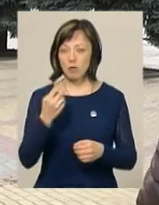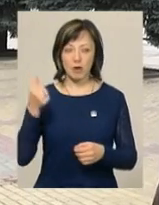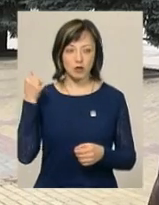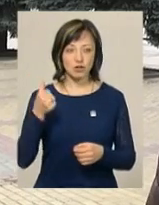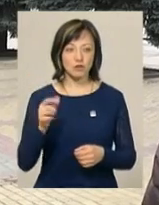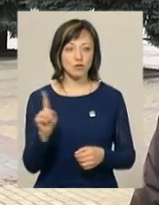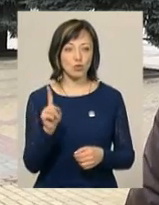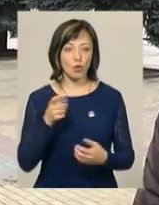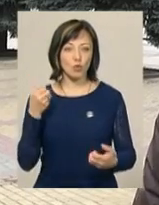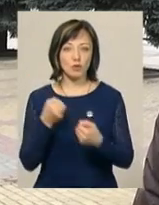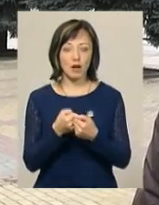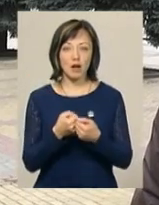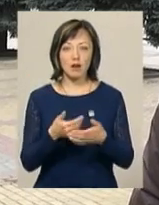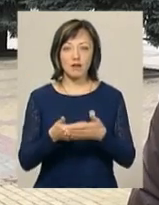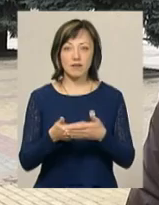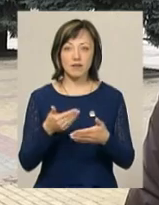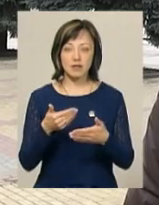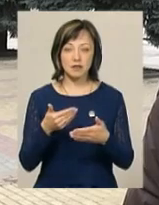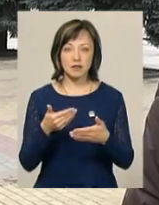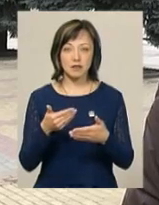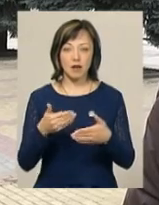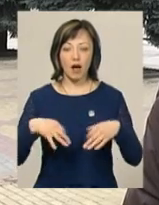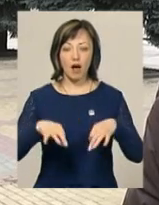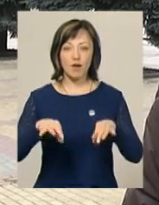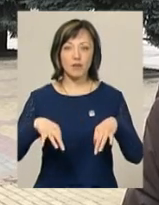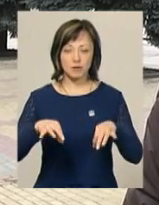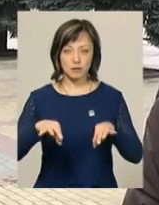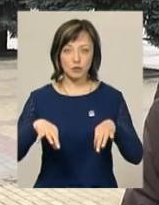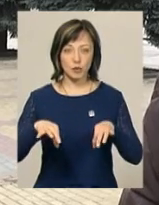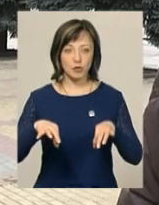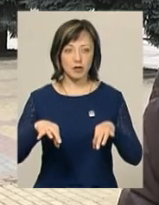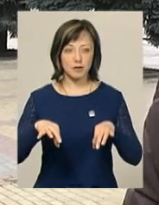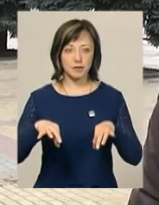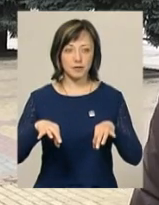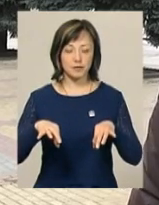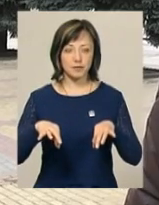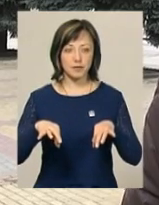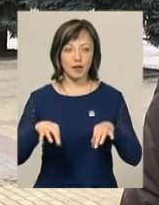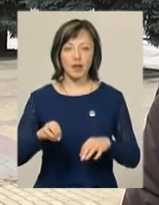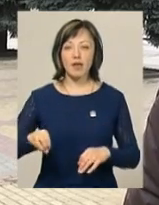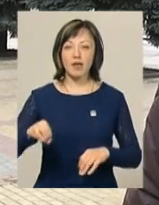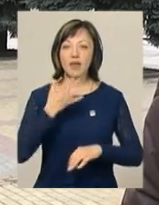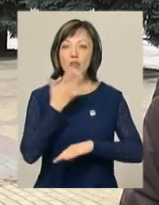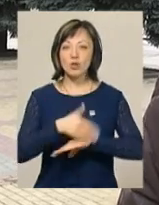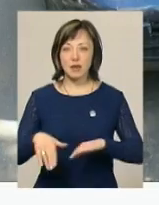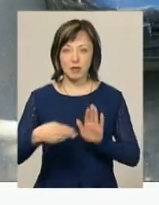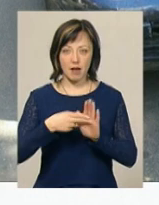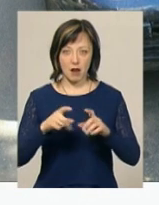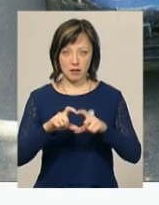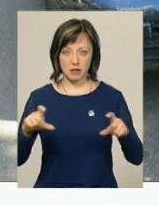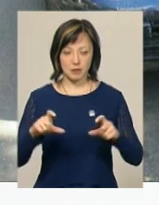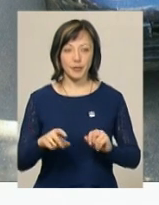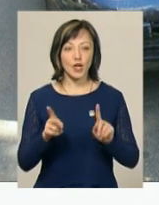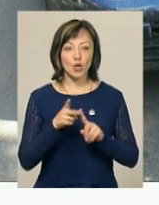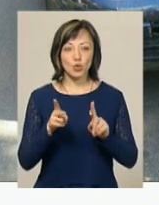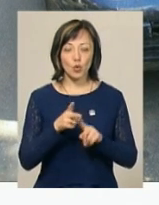що удар був створений, спричинений машиною на іноземній реєстрації». Другим